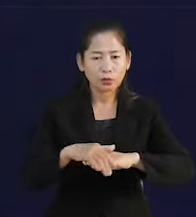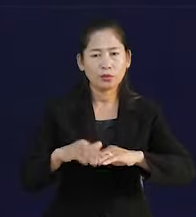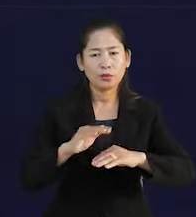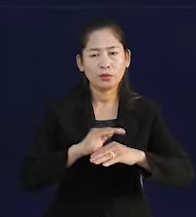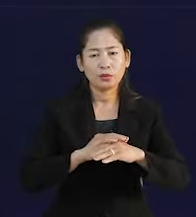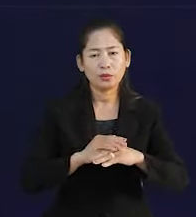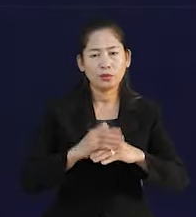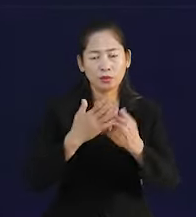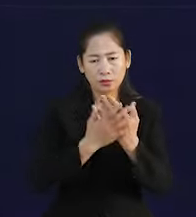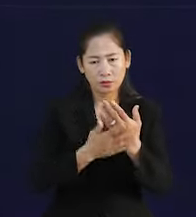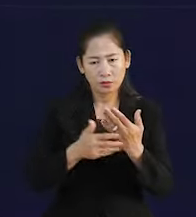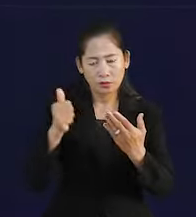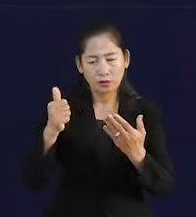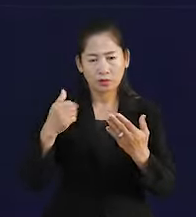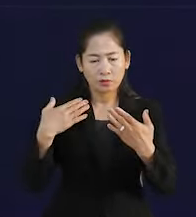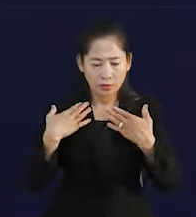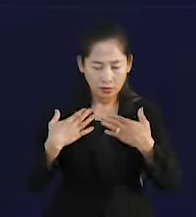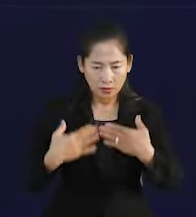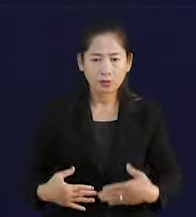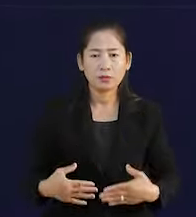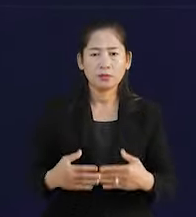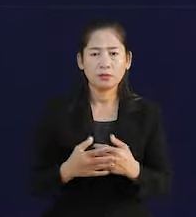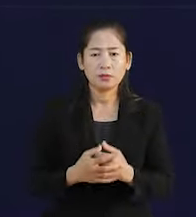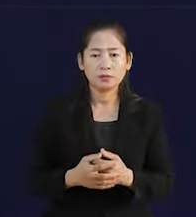សំនឹង